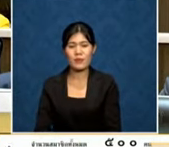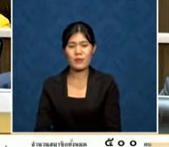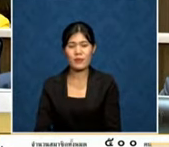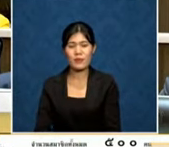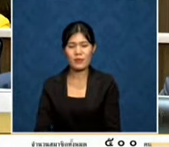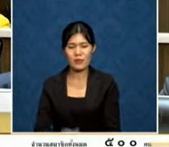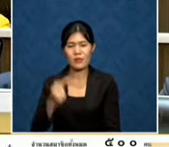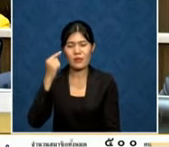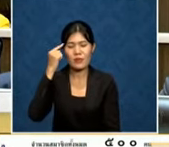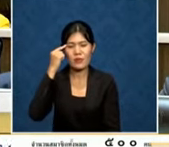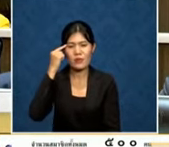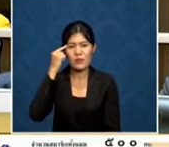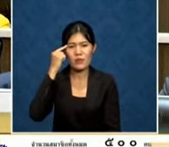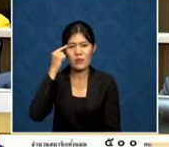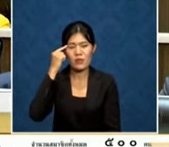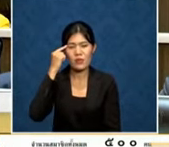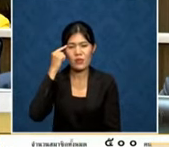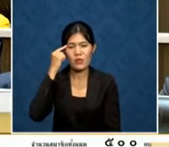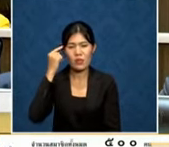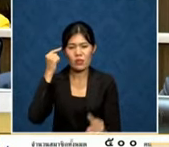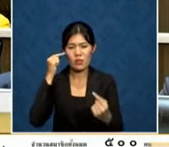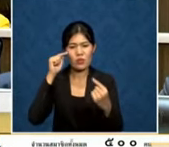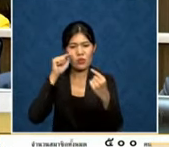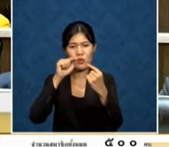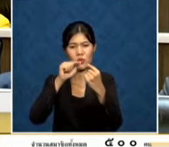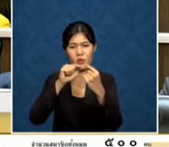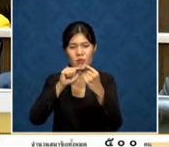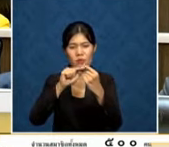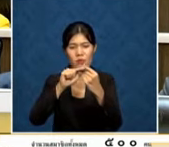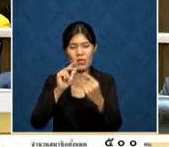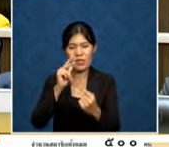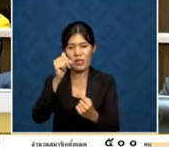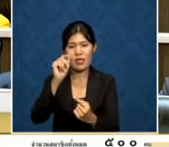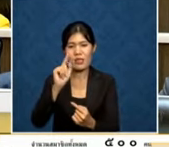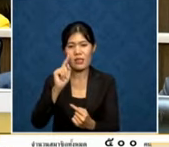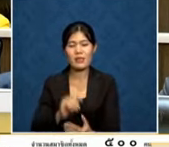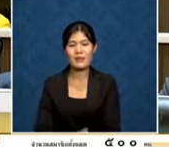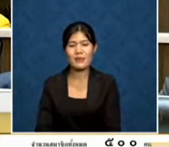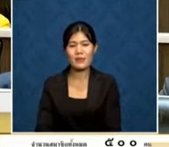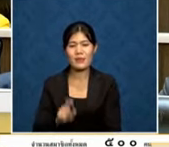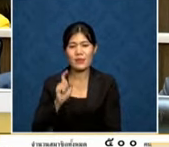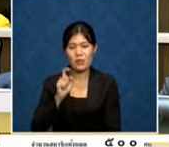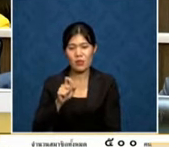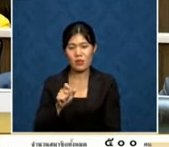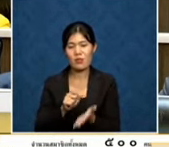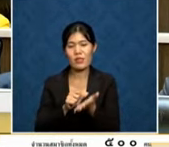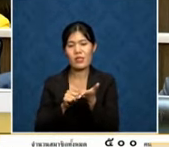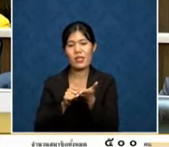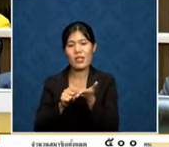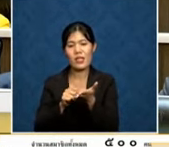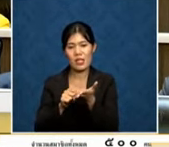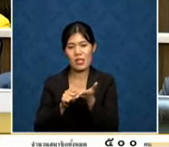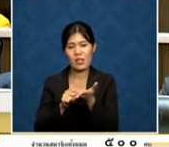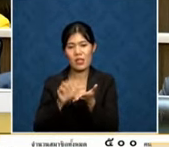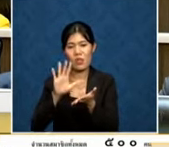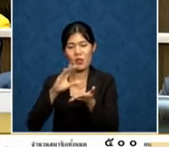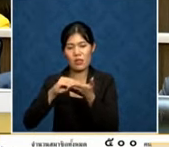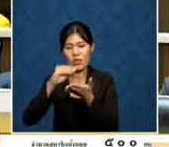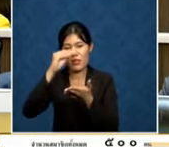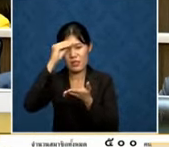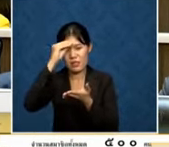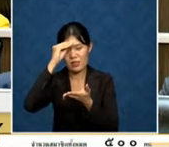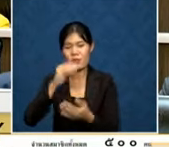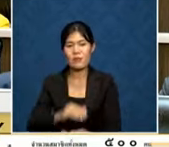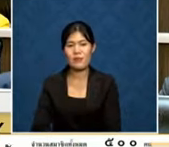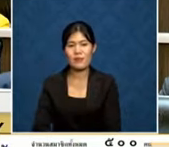เราคิดว่าคีย successกุญแจแห่งความสำเร็จนั้นก็คือการปฏิวัติในเรื่องของการศึกษา